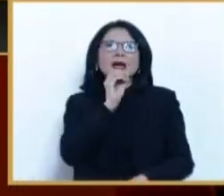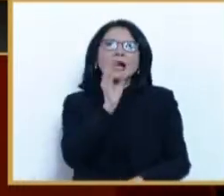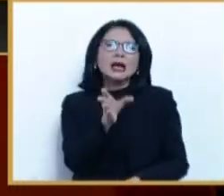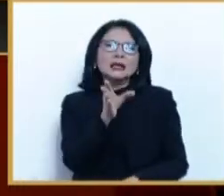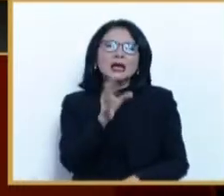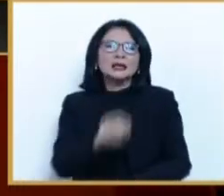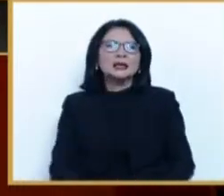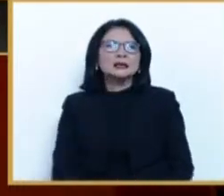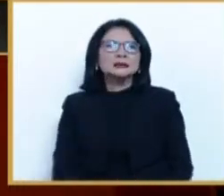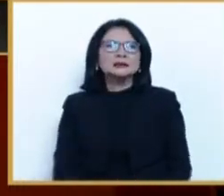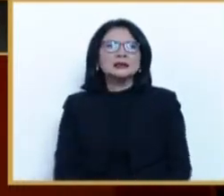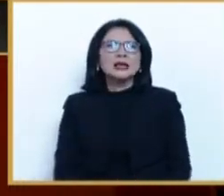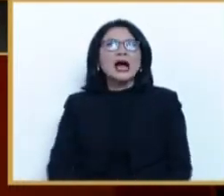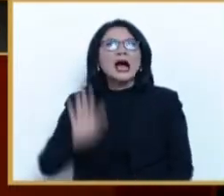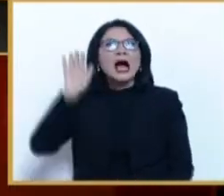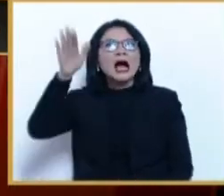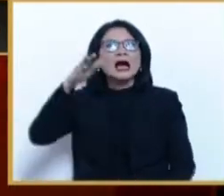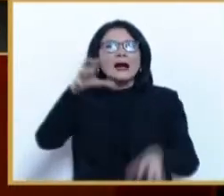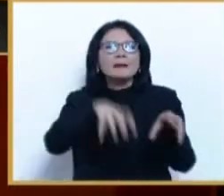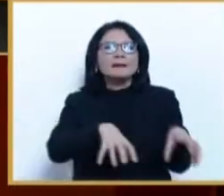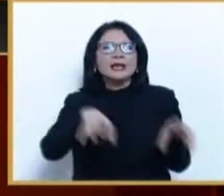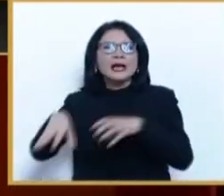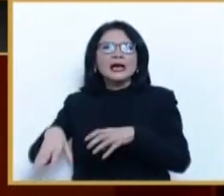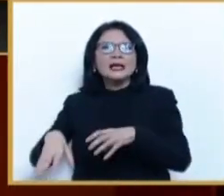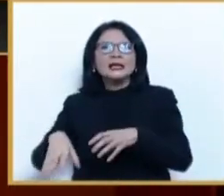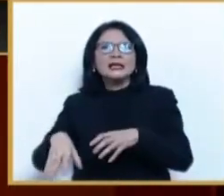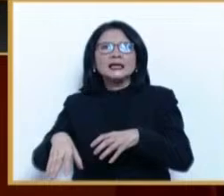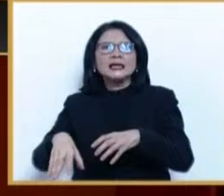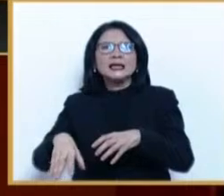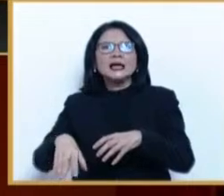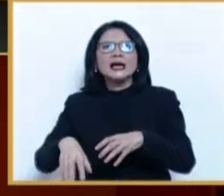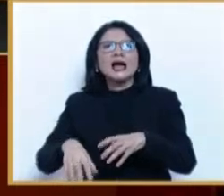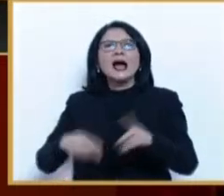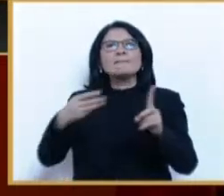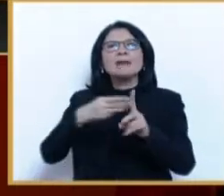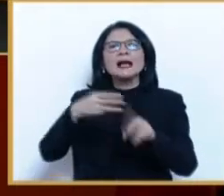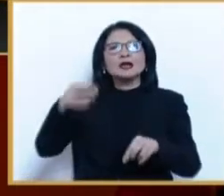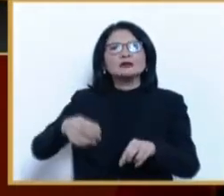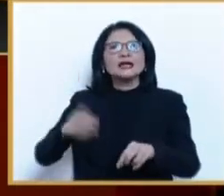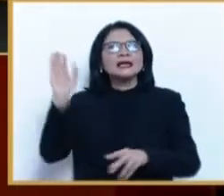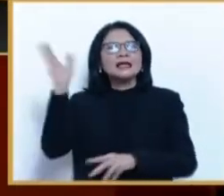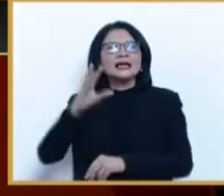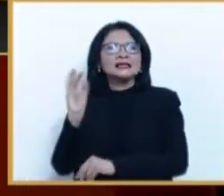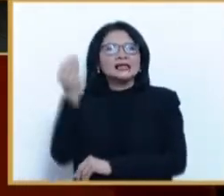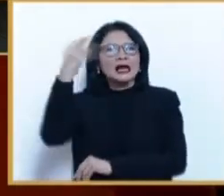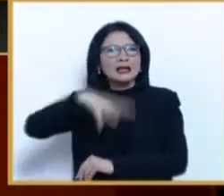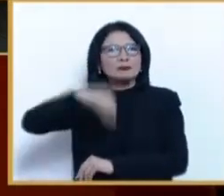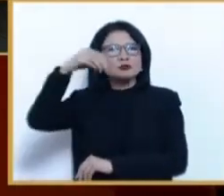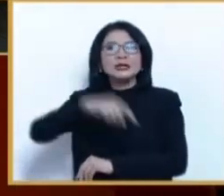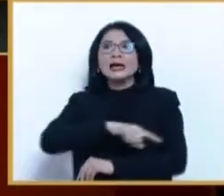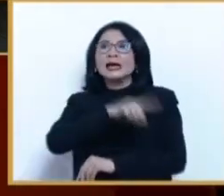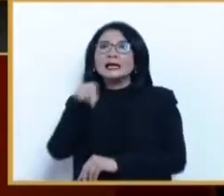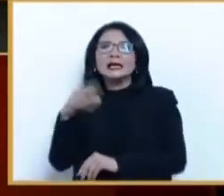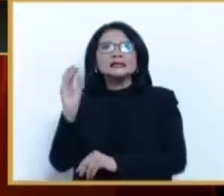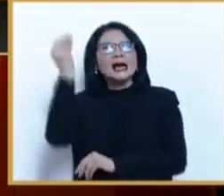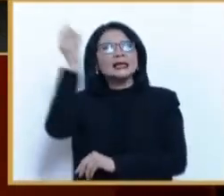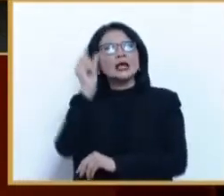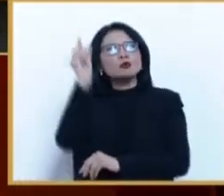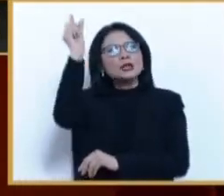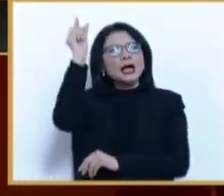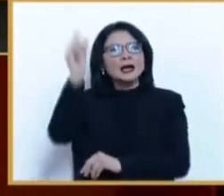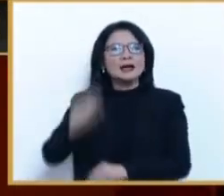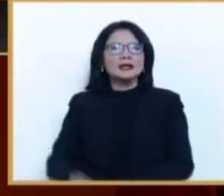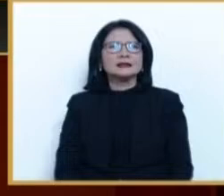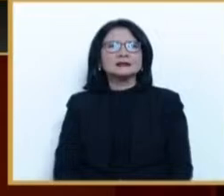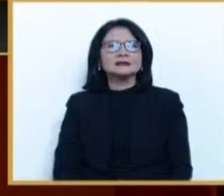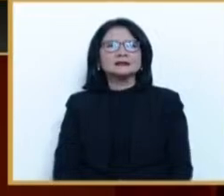bahwa akan memindahkan balaiikota dari Jakarta Pusat ke Jakarta Utara untuk